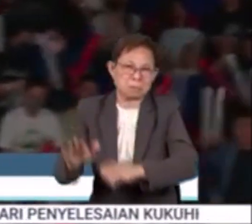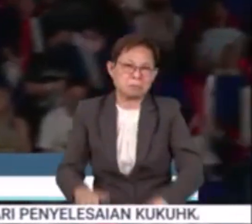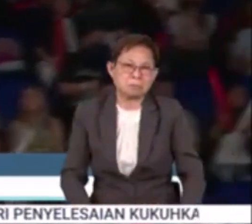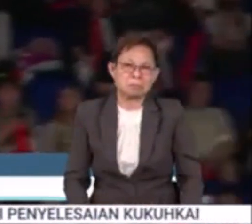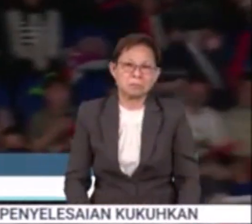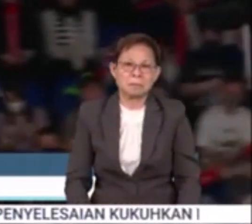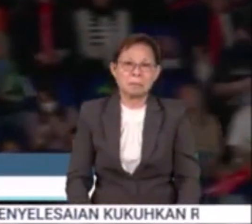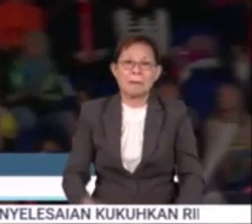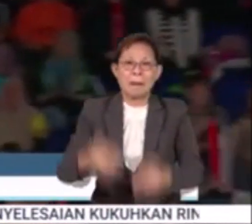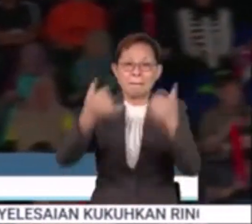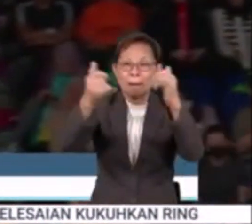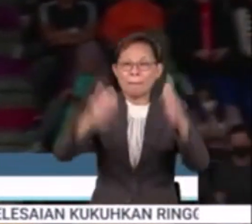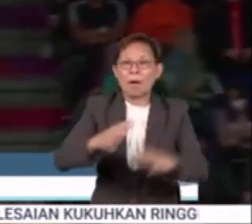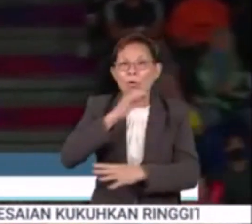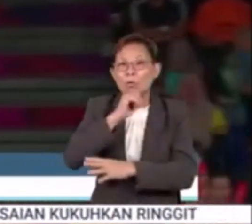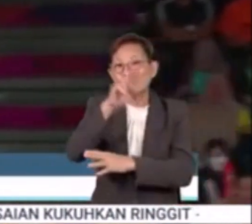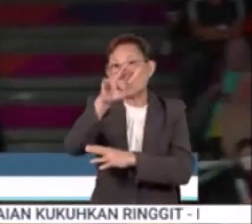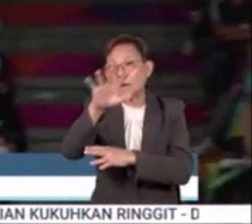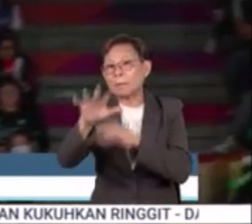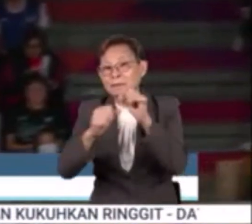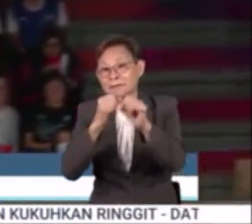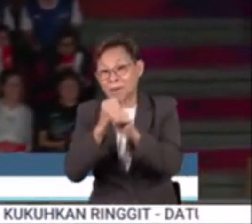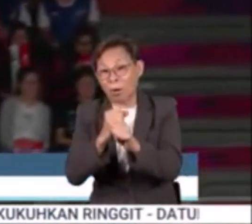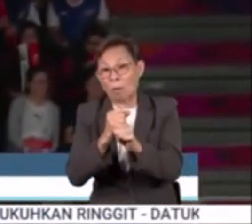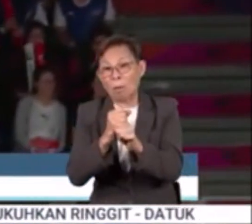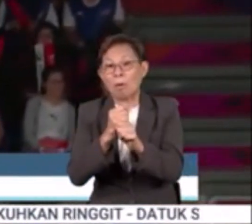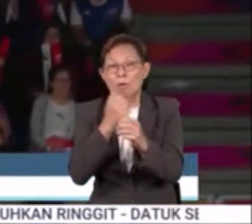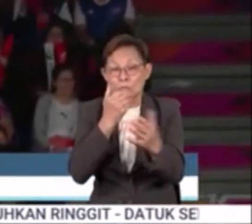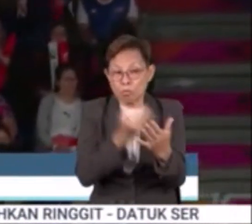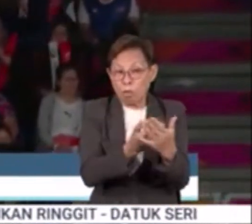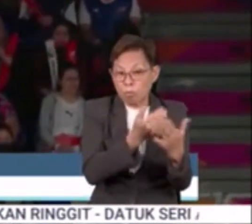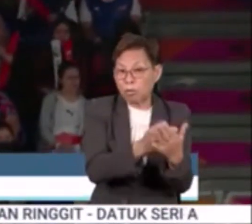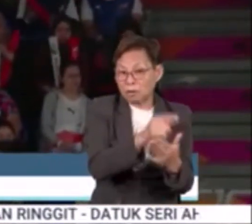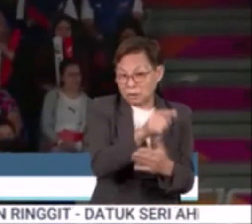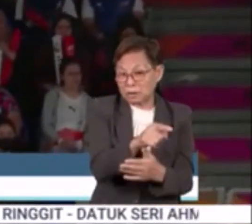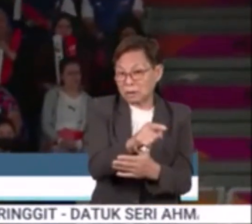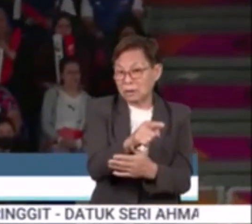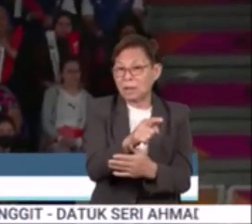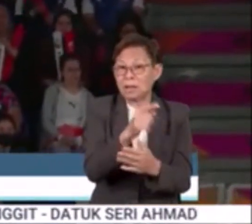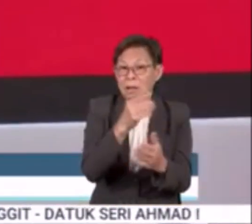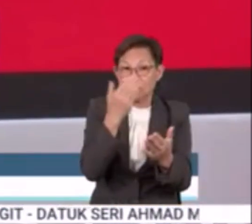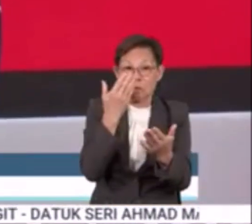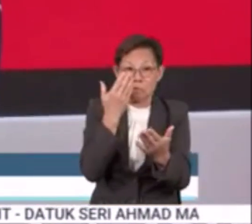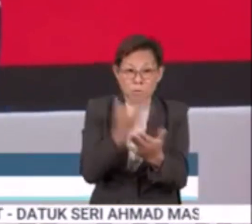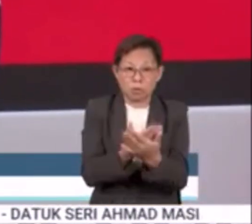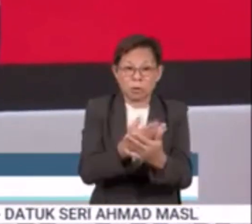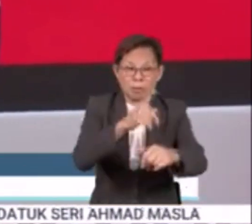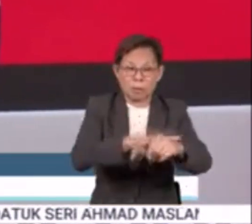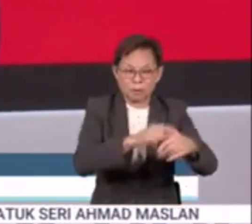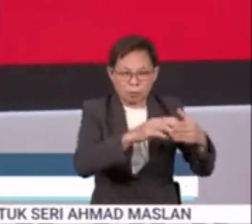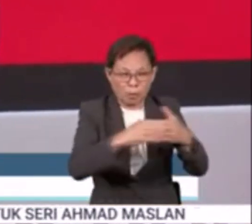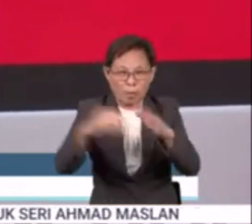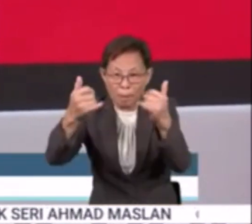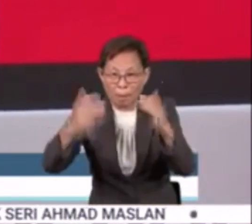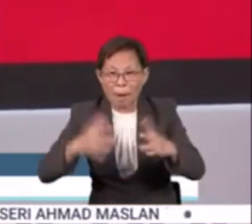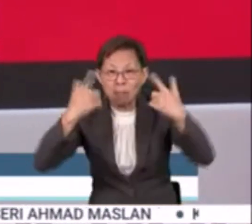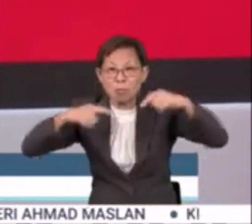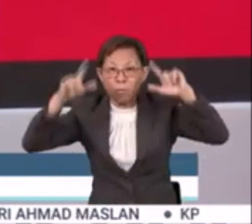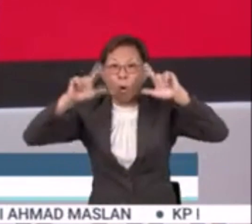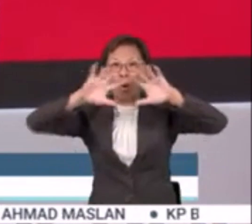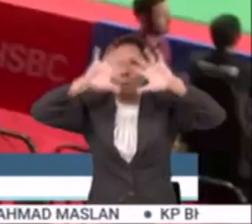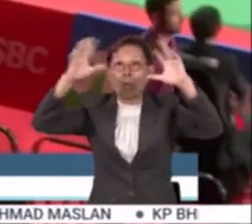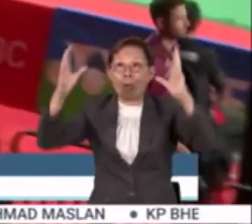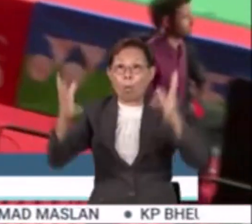menurut pemain berusia 25 tahun itu kredibility ketika membimbing beberapa pemain terbuka dunia